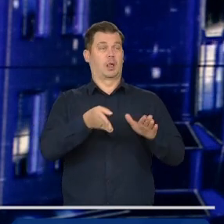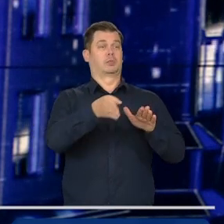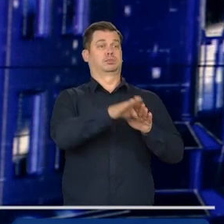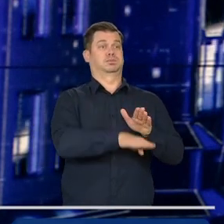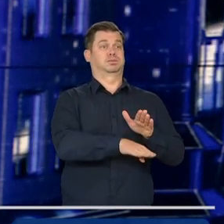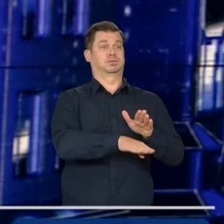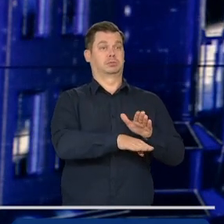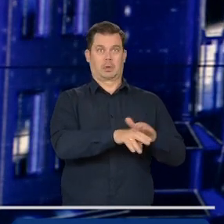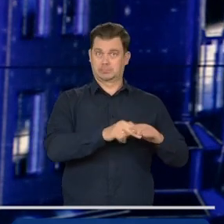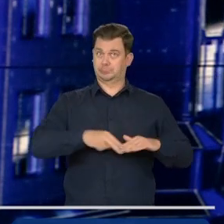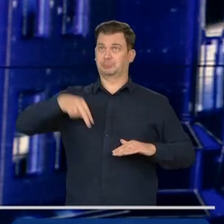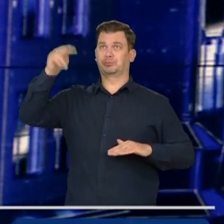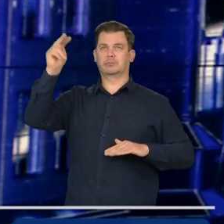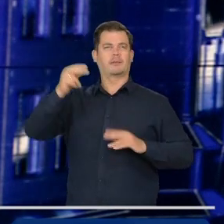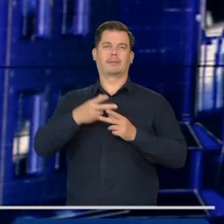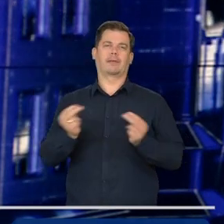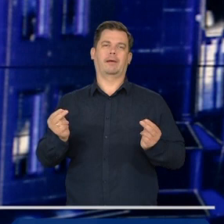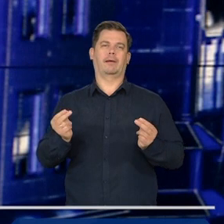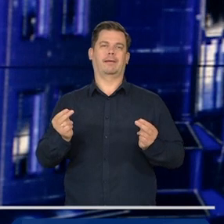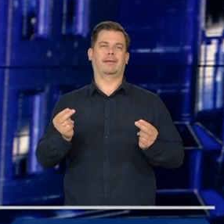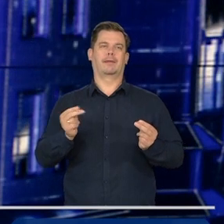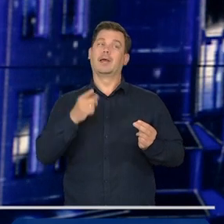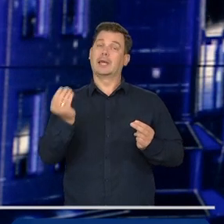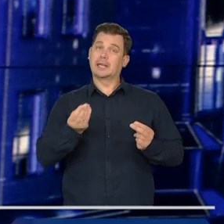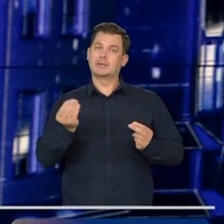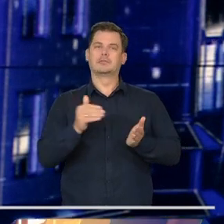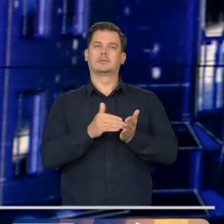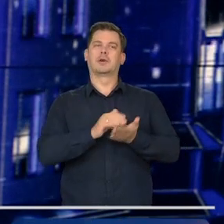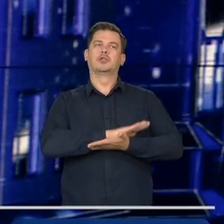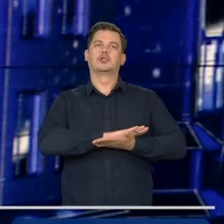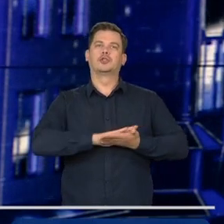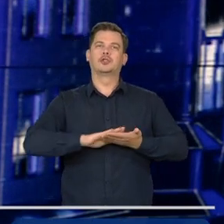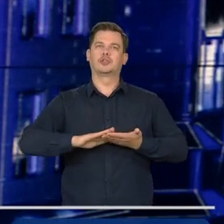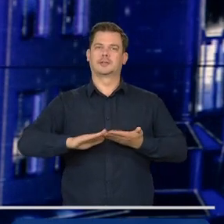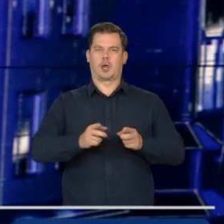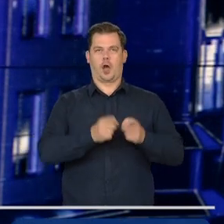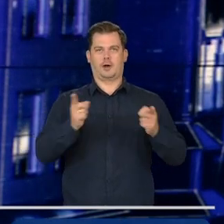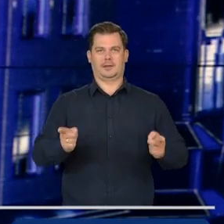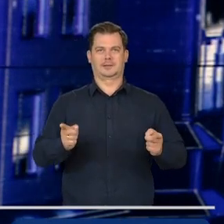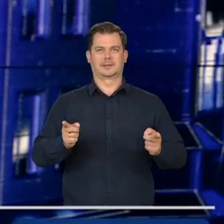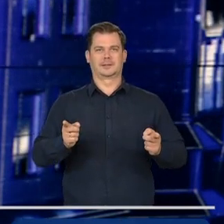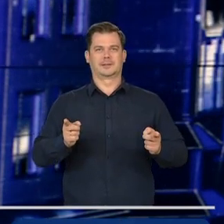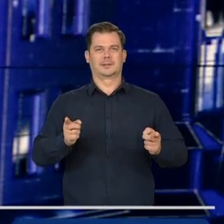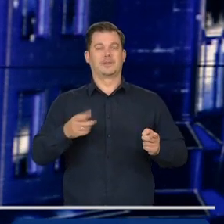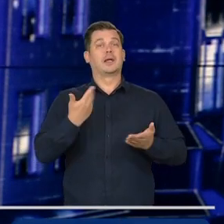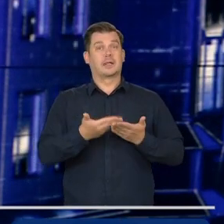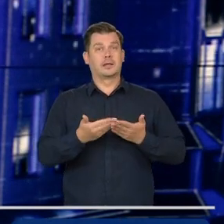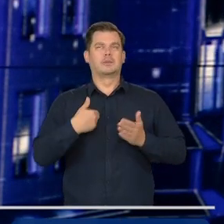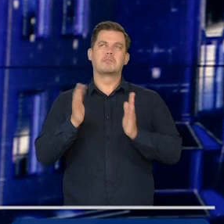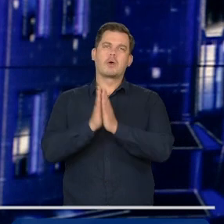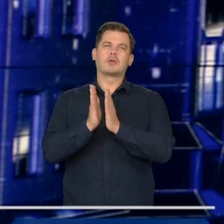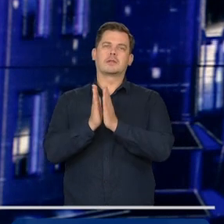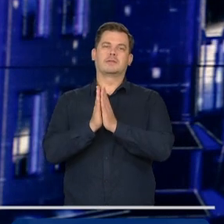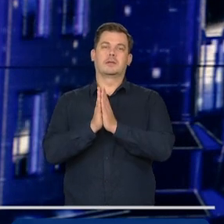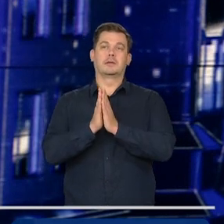się dostać do tej przestrzeni niebieskich bożych, że jeszcze potrzeba może tego takiego momentu oczyszczenia. Dlatego też my zanosimy te modlitwy, to